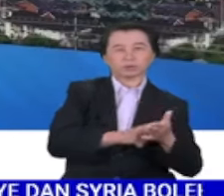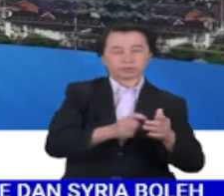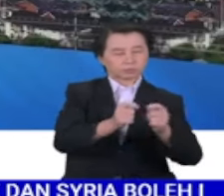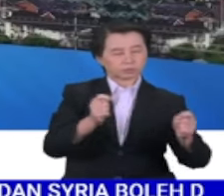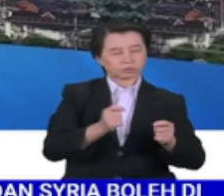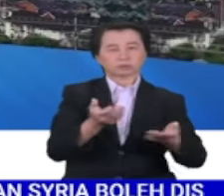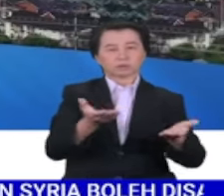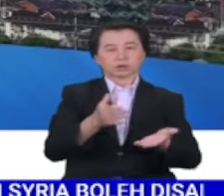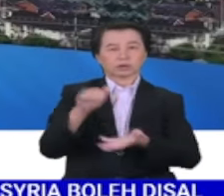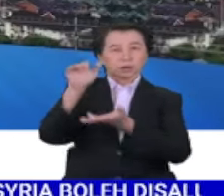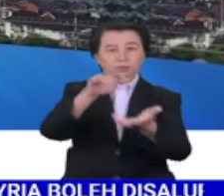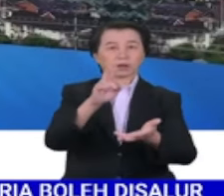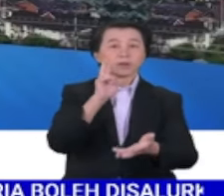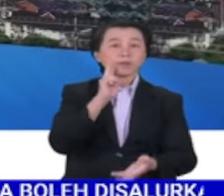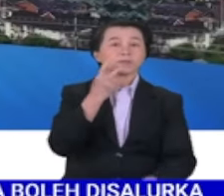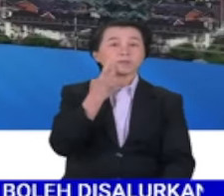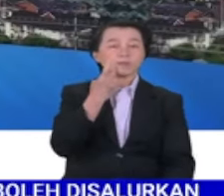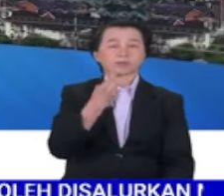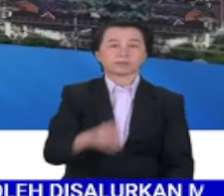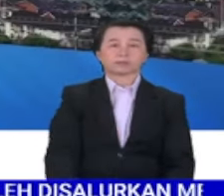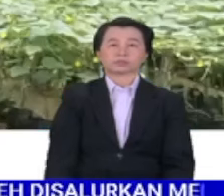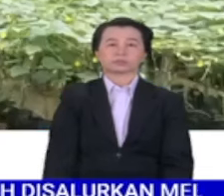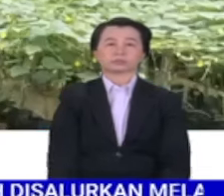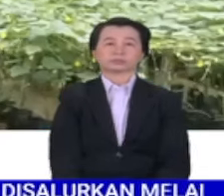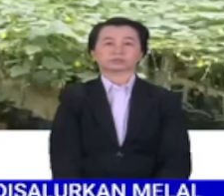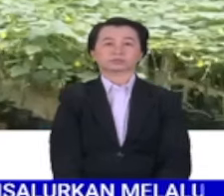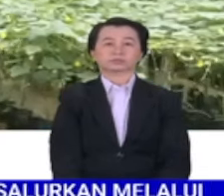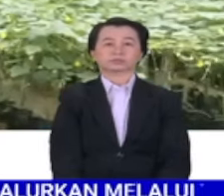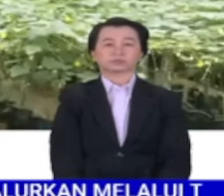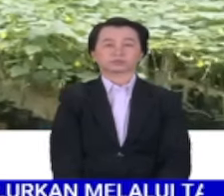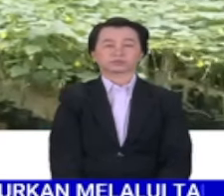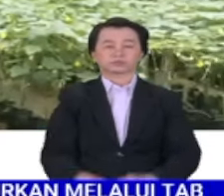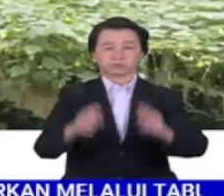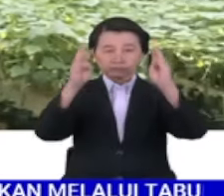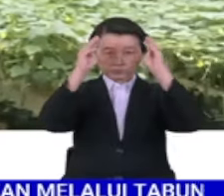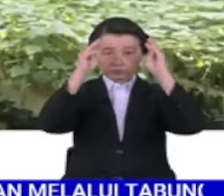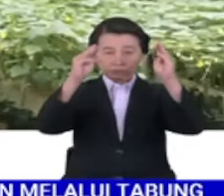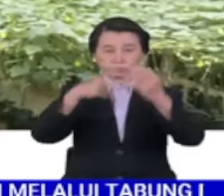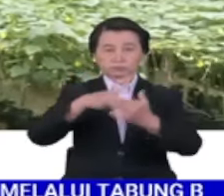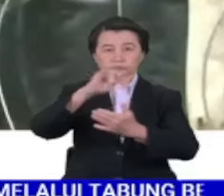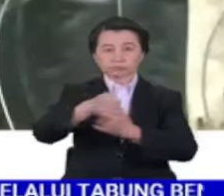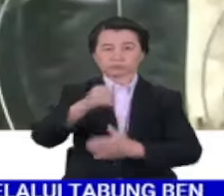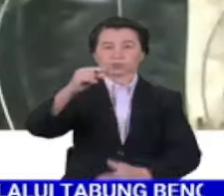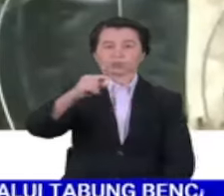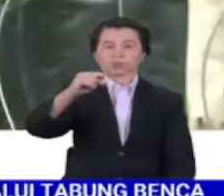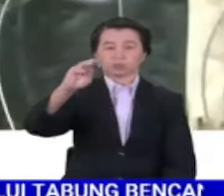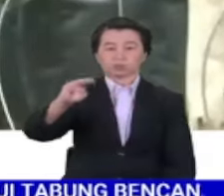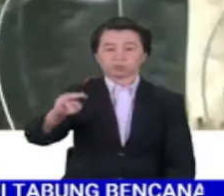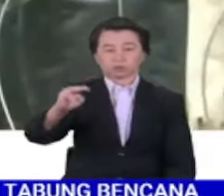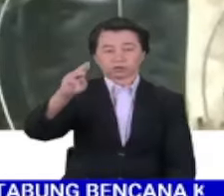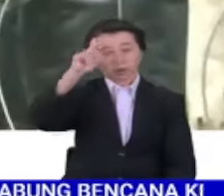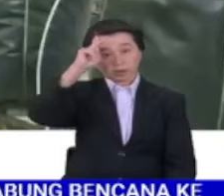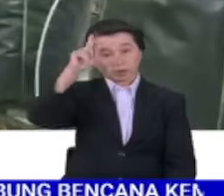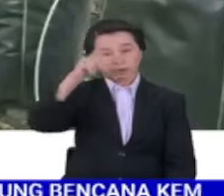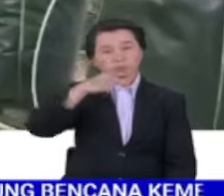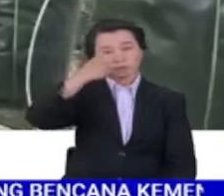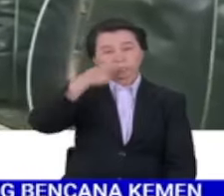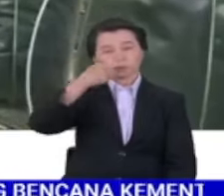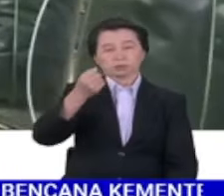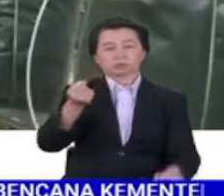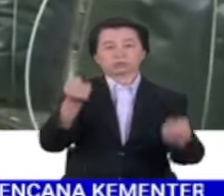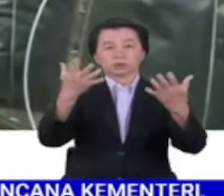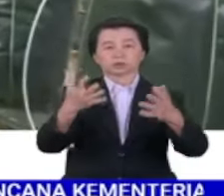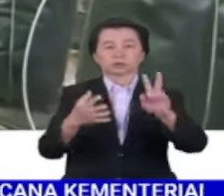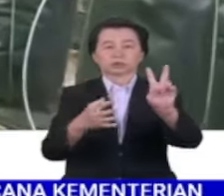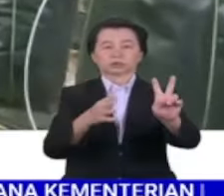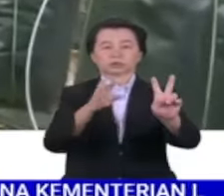setempat bakalan sayur-sayuran pengurus Project go musang Abu muslim Stafa berkata sebanyak